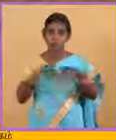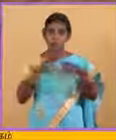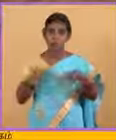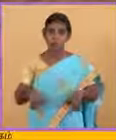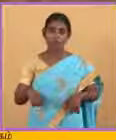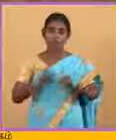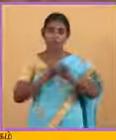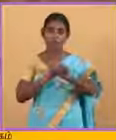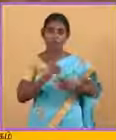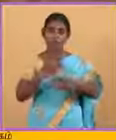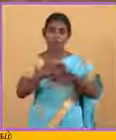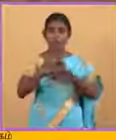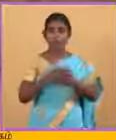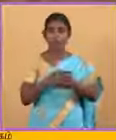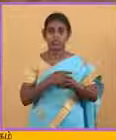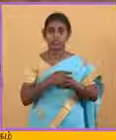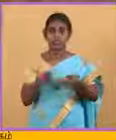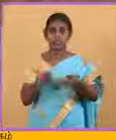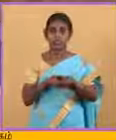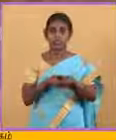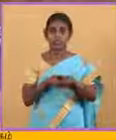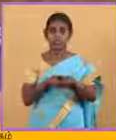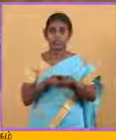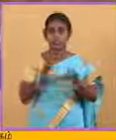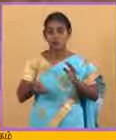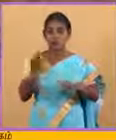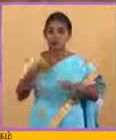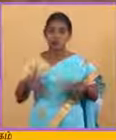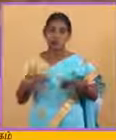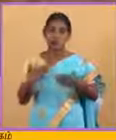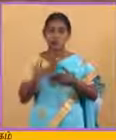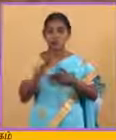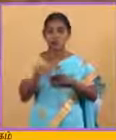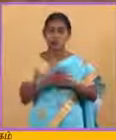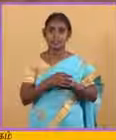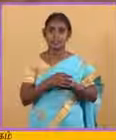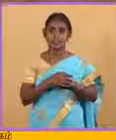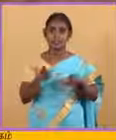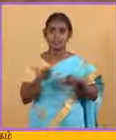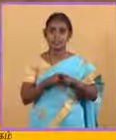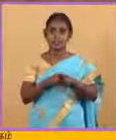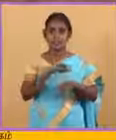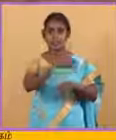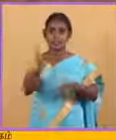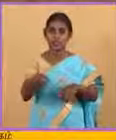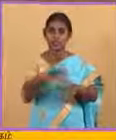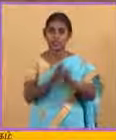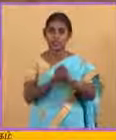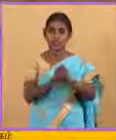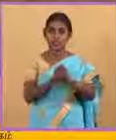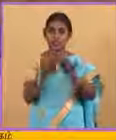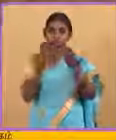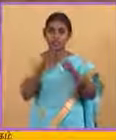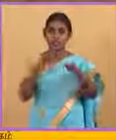சொல்லுவதை சொல்லும்போது மிகவும் மகிழ்ச்சியாக இருக்கின்றது மாணவ செல்வங்களே. அதே போல் நீங்கள் ஆசிரியர் கொற்றுக்கும் கற்றுக்